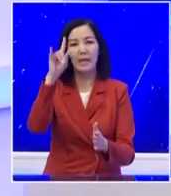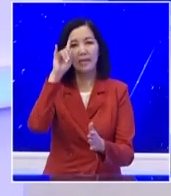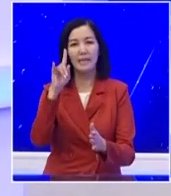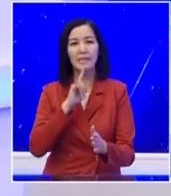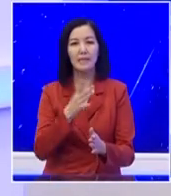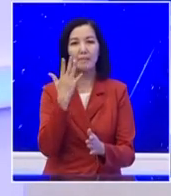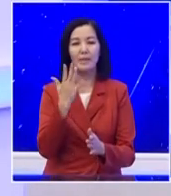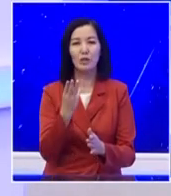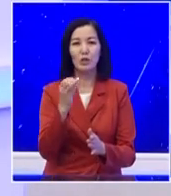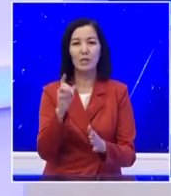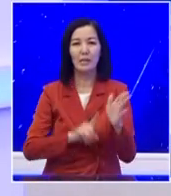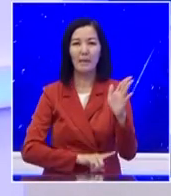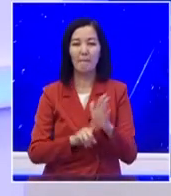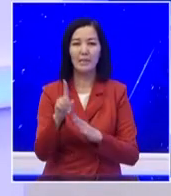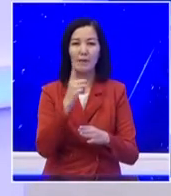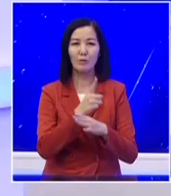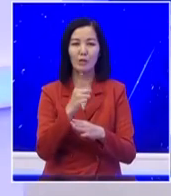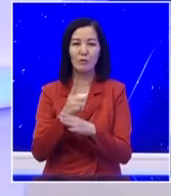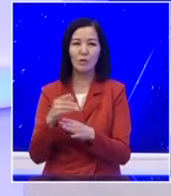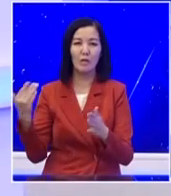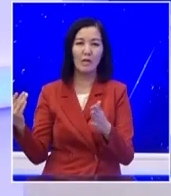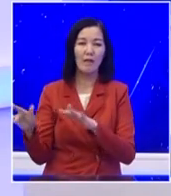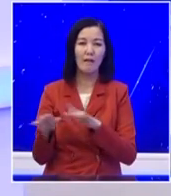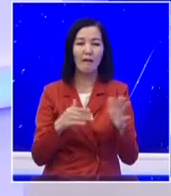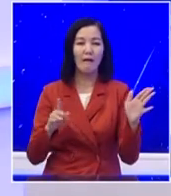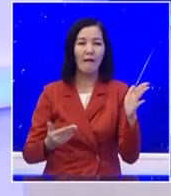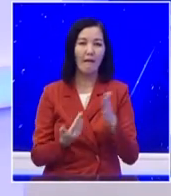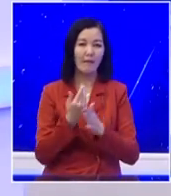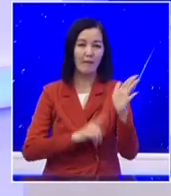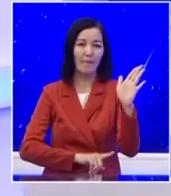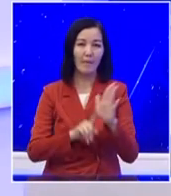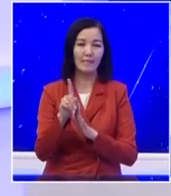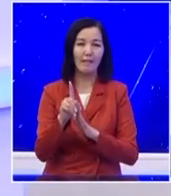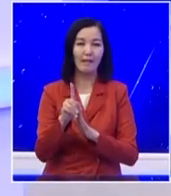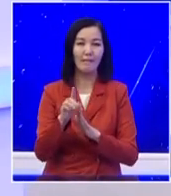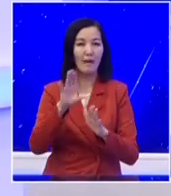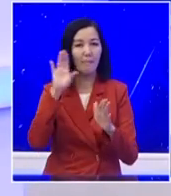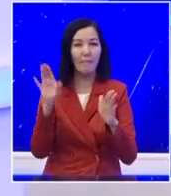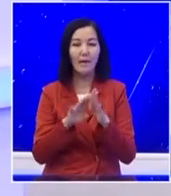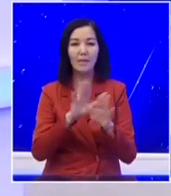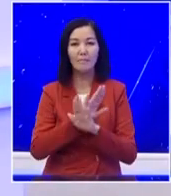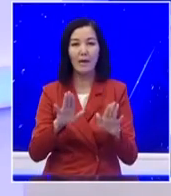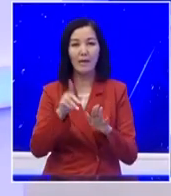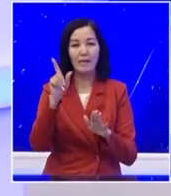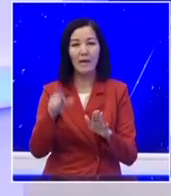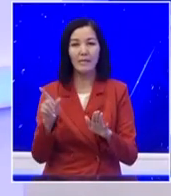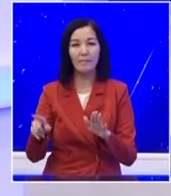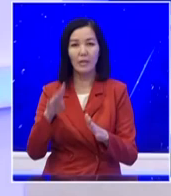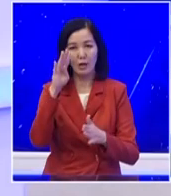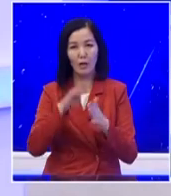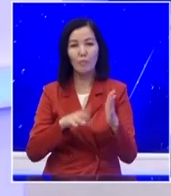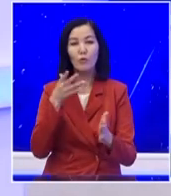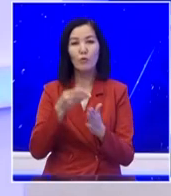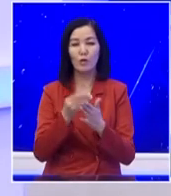Қазақстанда 5-ші шілдеден бастап шектеу шаралары қайта енгізіледі. Ал карантин талаптарын бұзған қазақстандықтар айыппұл төлейтін болады.